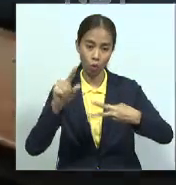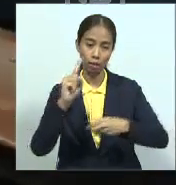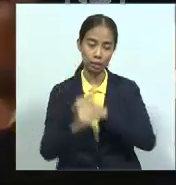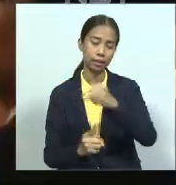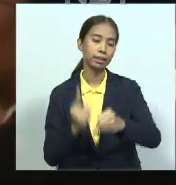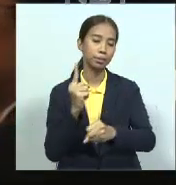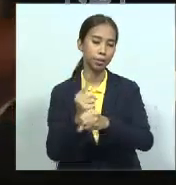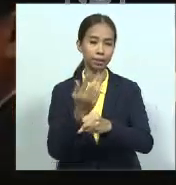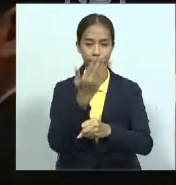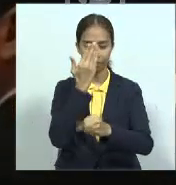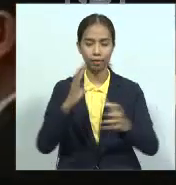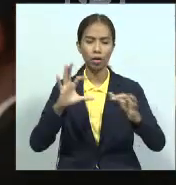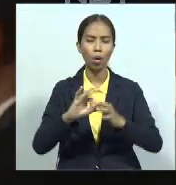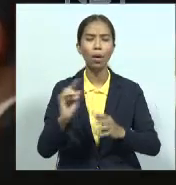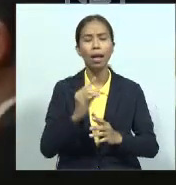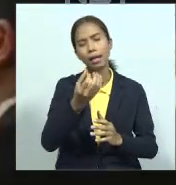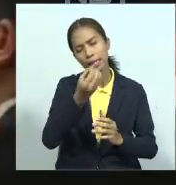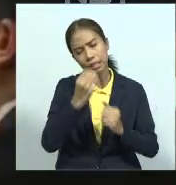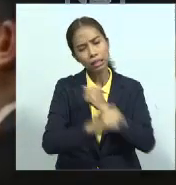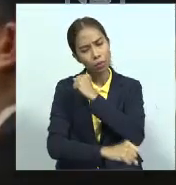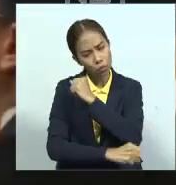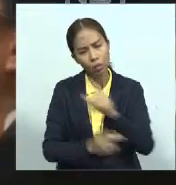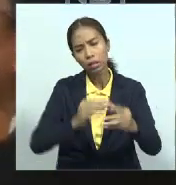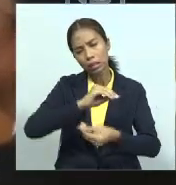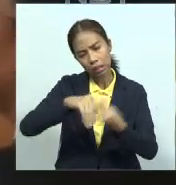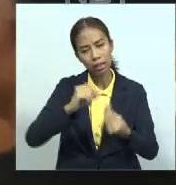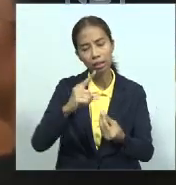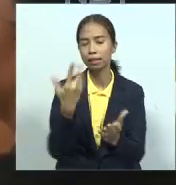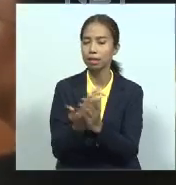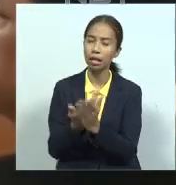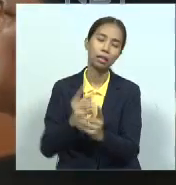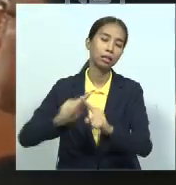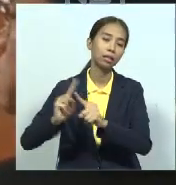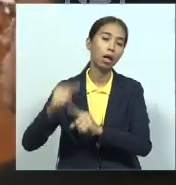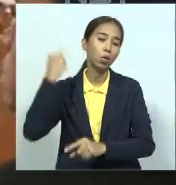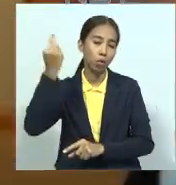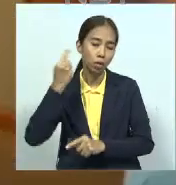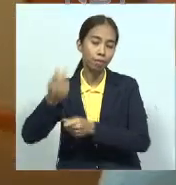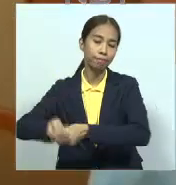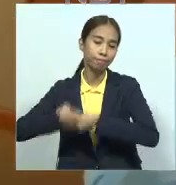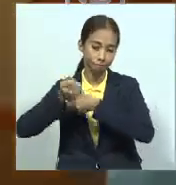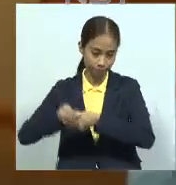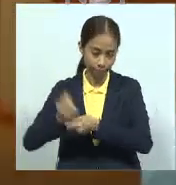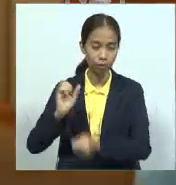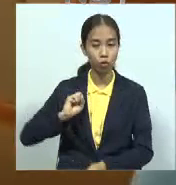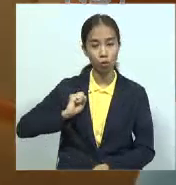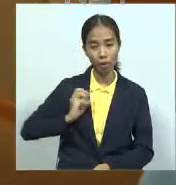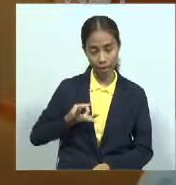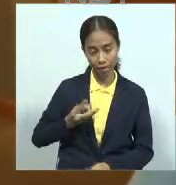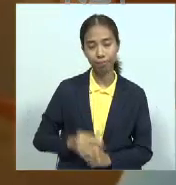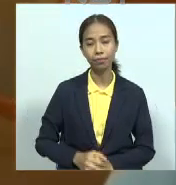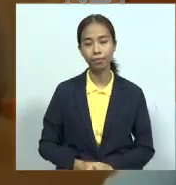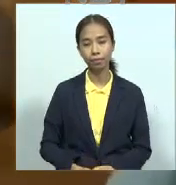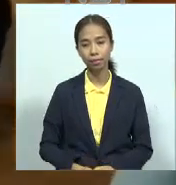ปีที่เกี่ยวข้องกับปากท้องของประชาชนการกระตุ้นเศรษฐกิจเกษตรกรรมการท่องเที่ยวและสวัสดิการของประชาชน